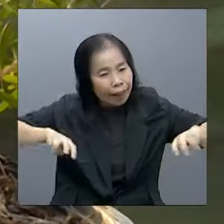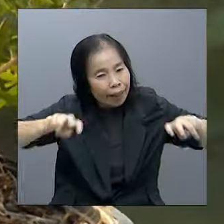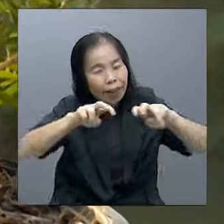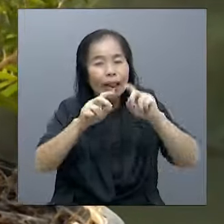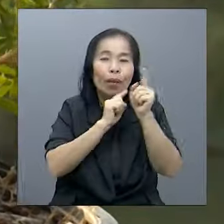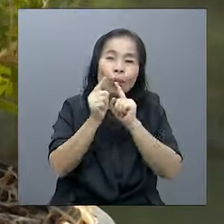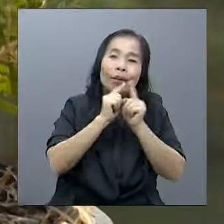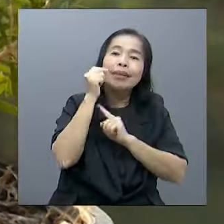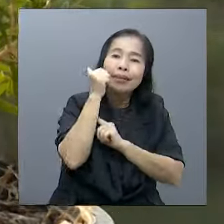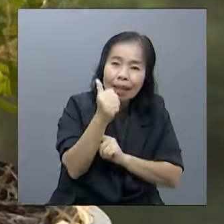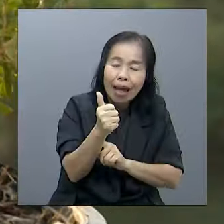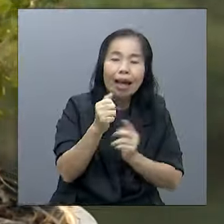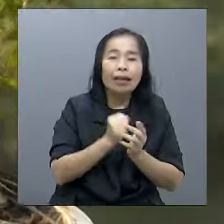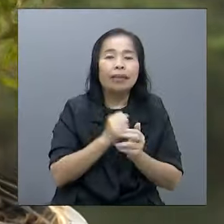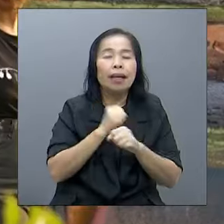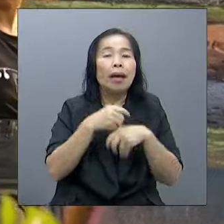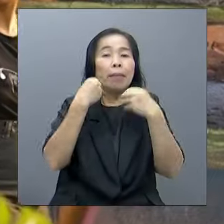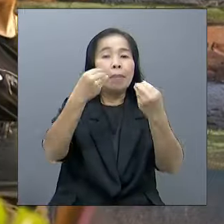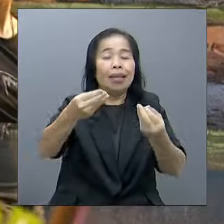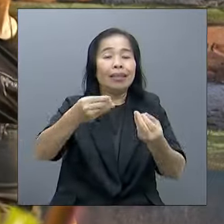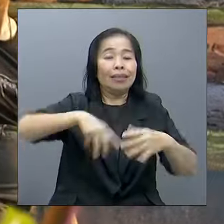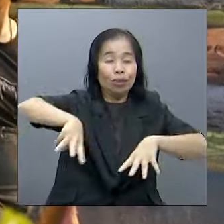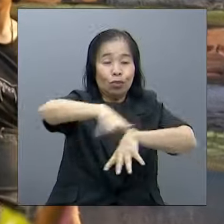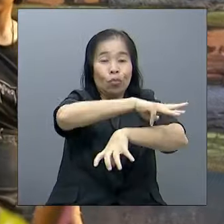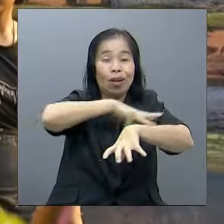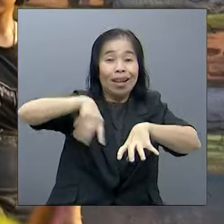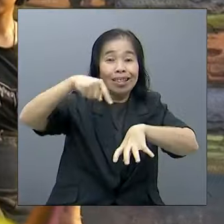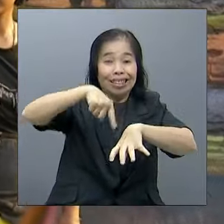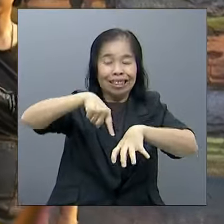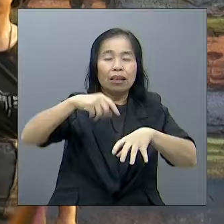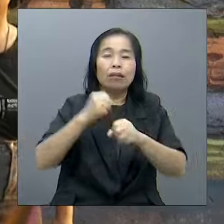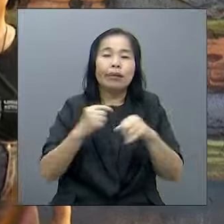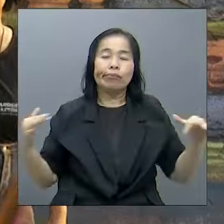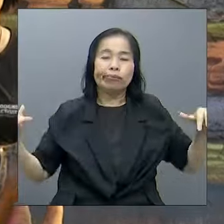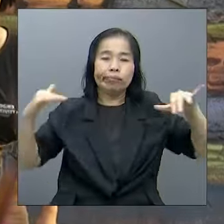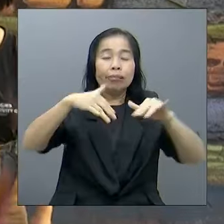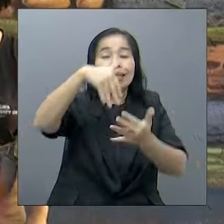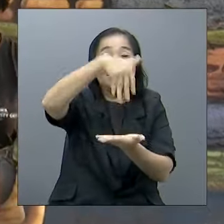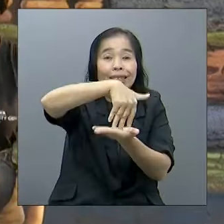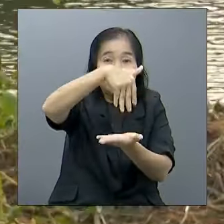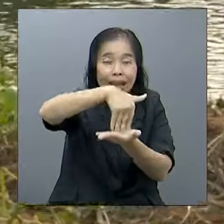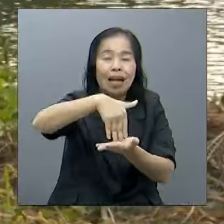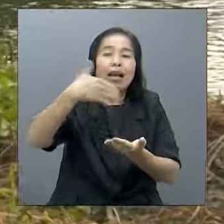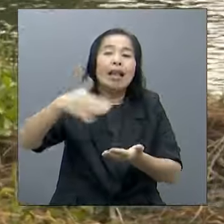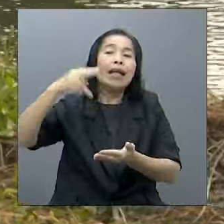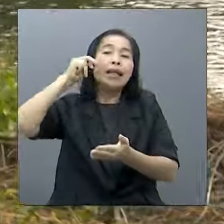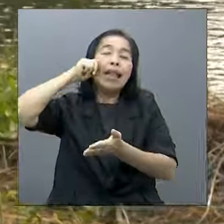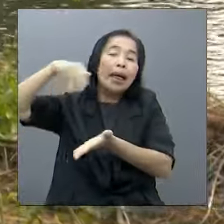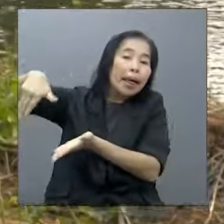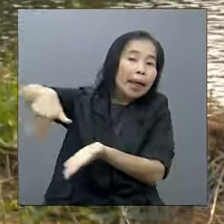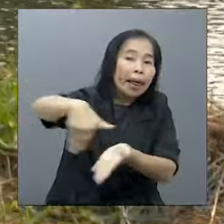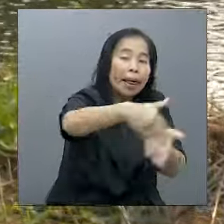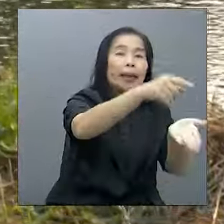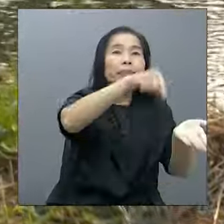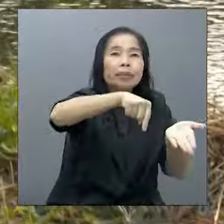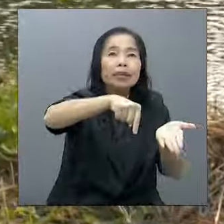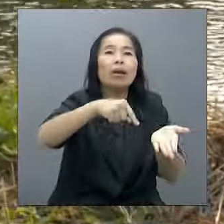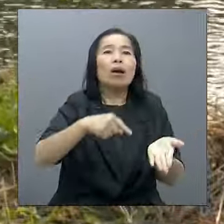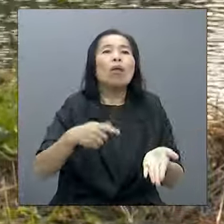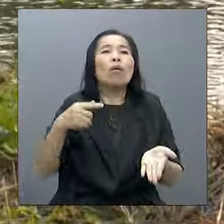ากทำให้พื้นที่ตรงนี้ค่ะเป็นพื้นที่แหล่งรวมรวมถึงว่าแม่น้ำเพชรบุรีตรงนี้มันเป็นแหล่งที่ไม่